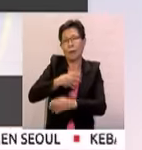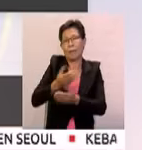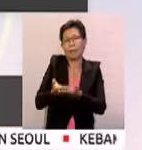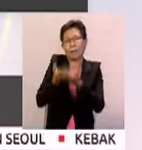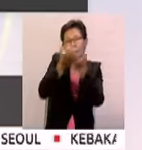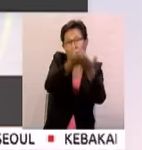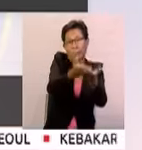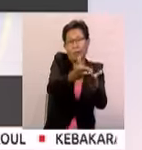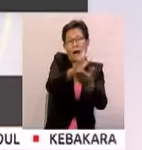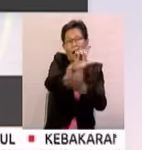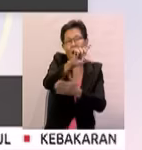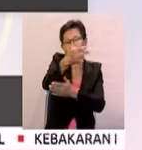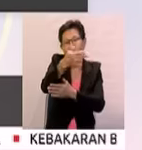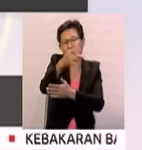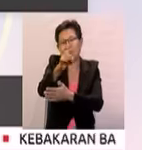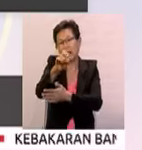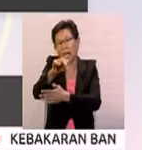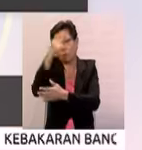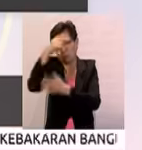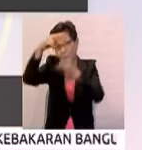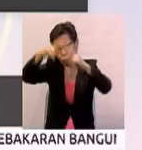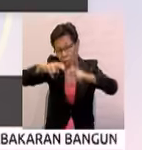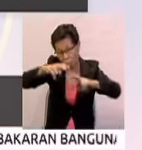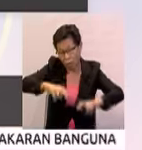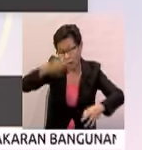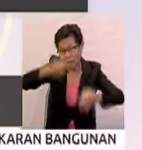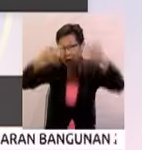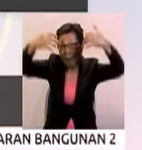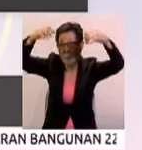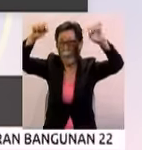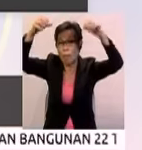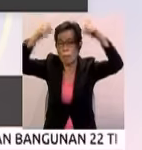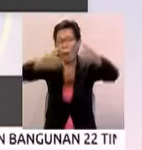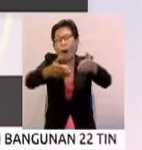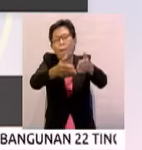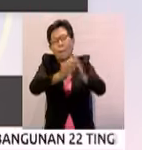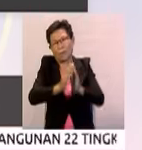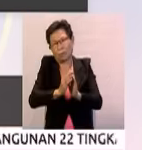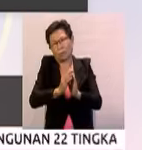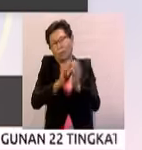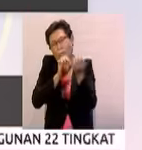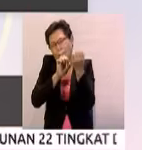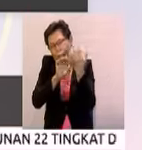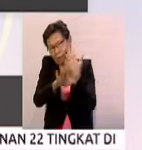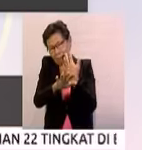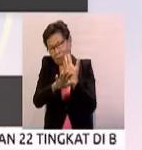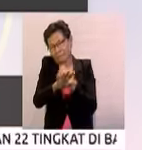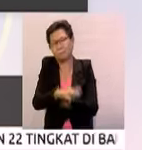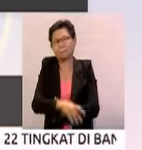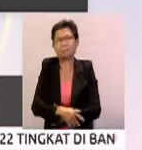kepada Lembaga Hasil Dalam Negeri untuk siasatan sekiranya majikan meminta sesuatu balasan.